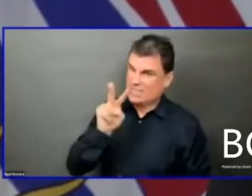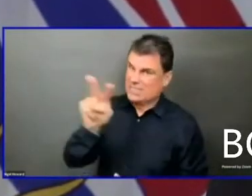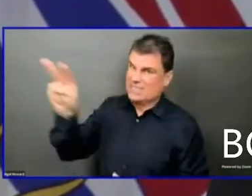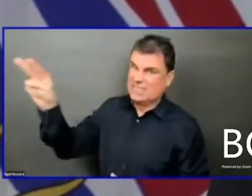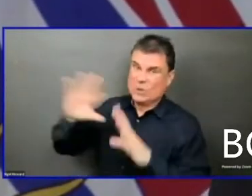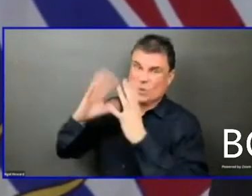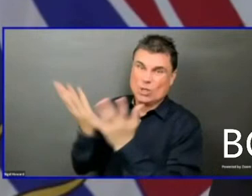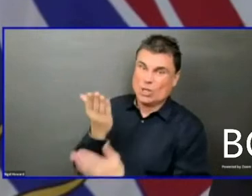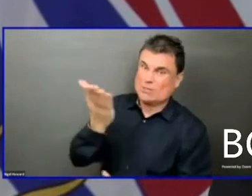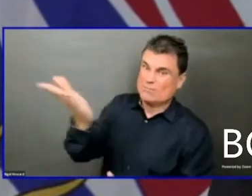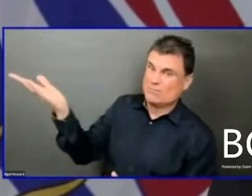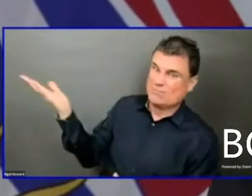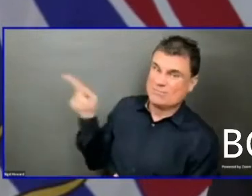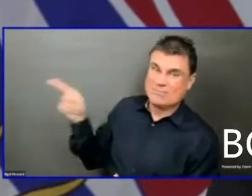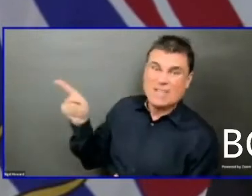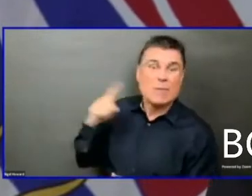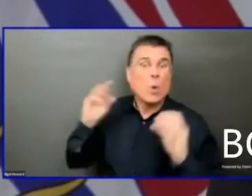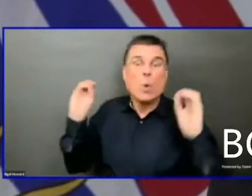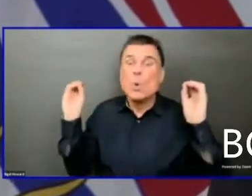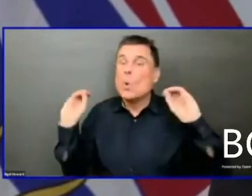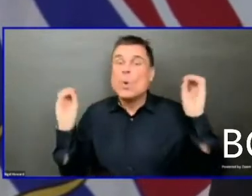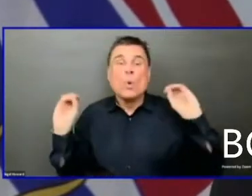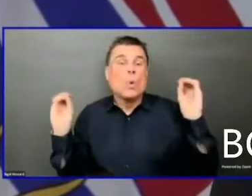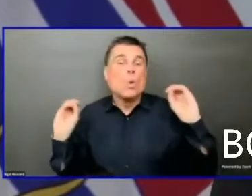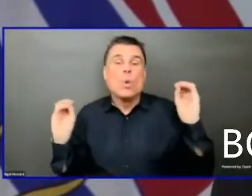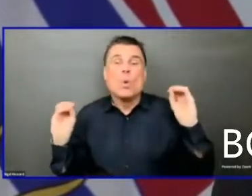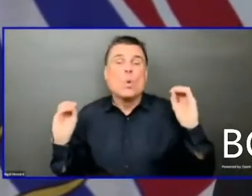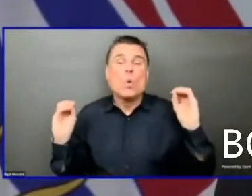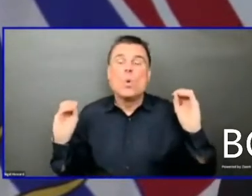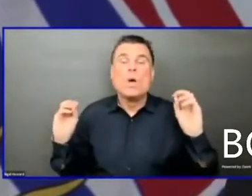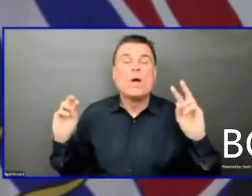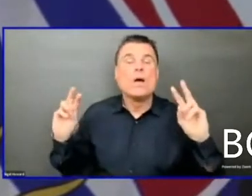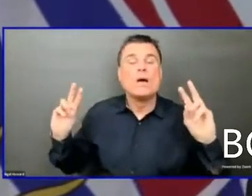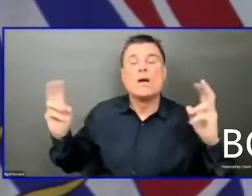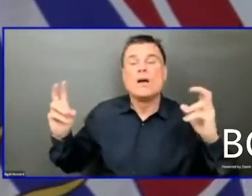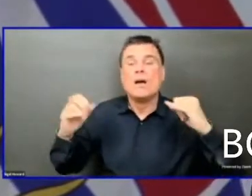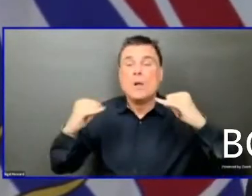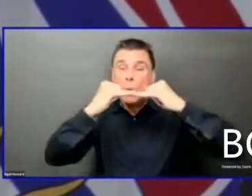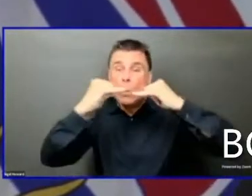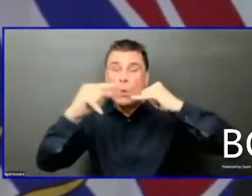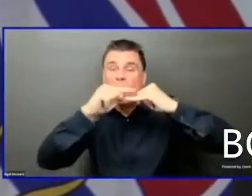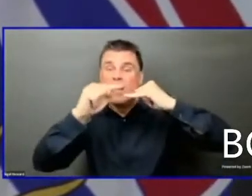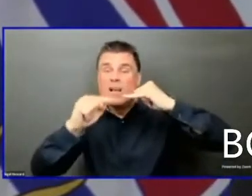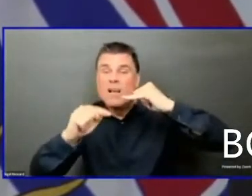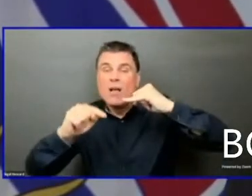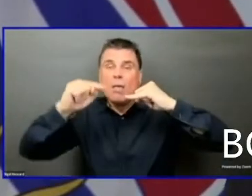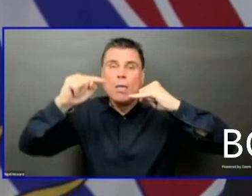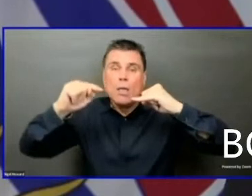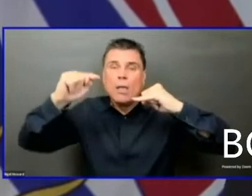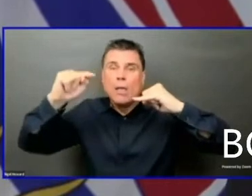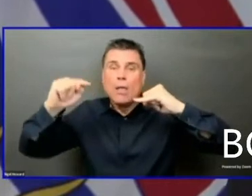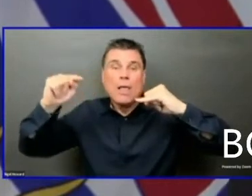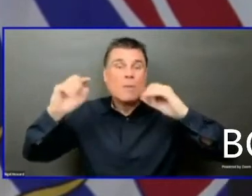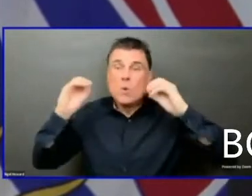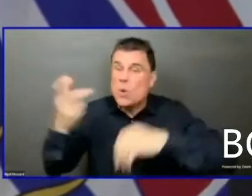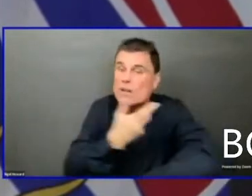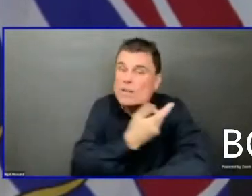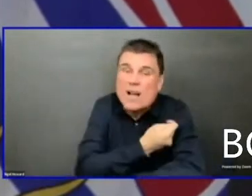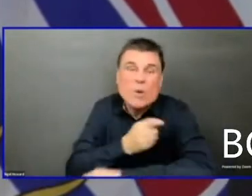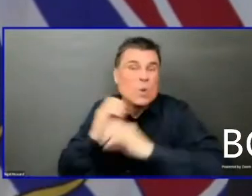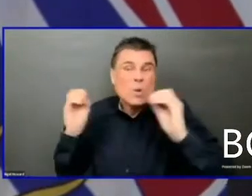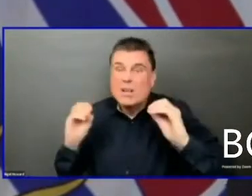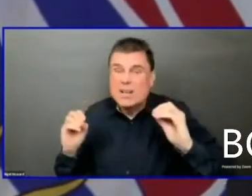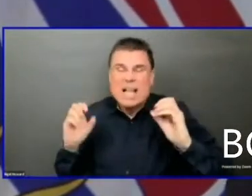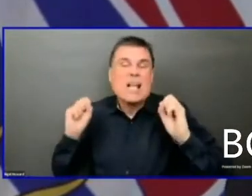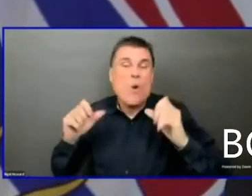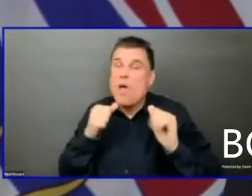time 给自己一个 to do that. 缓冲希望我们的 With 公卫 this 系 in 统的 mind, 资 I 源 am 一 keeping 定有 the 一个 current 安全的 province-wide public 数 health